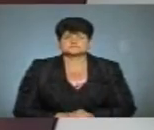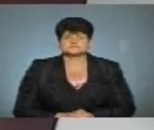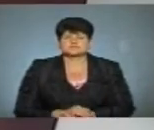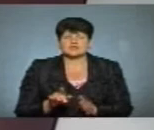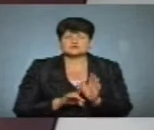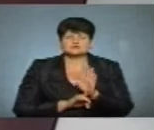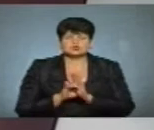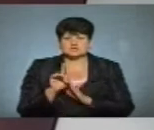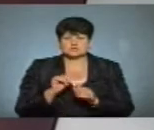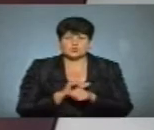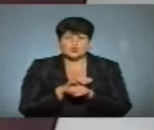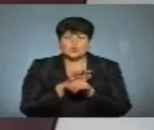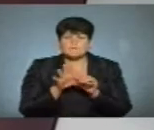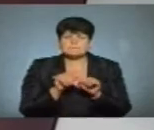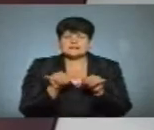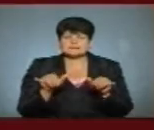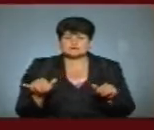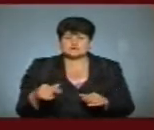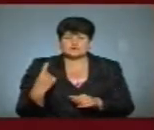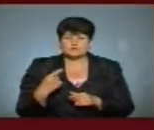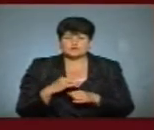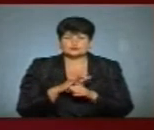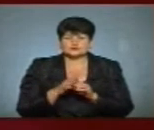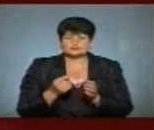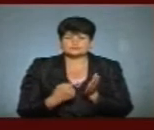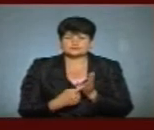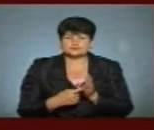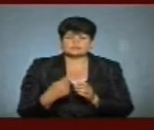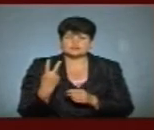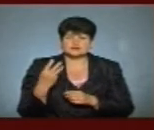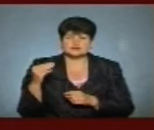Спочатку пандемії в області COVID-19 лабораторно підтвердили у